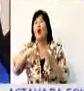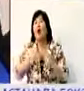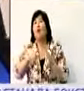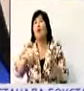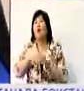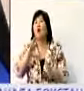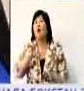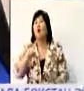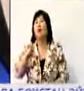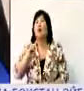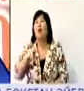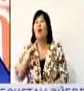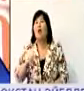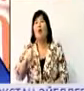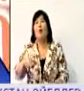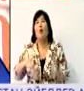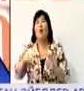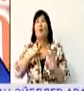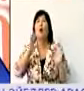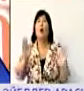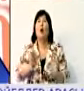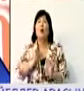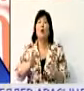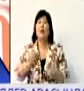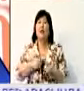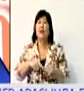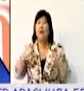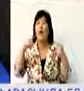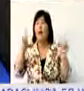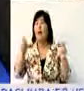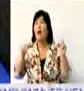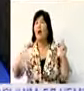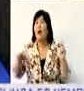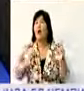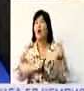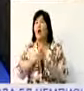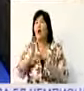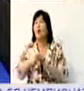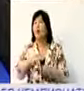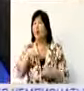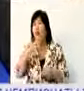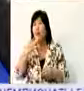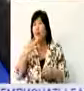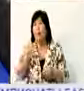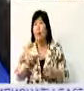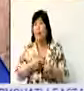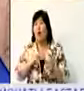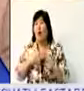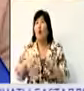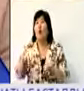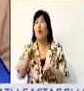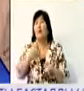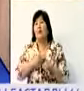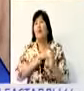Боқтөлең. Кезінде бұл аймаққа ну өлең шөп өсіп, жайылған малдардың тезегінен шөп көрінбей қалады екен. Сондықтан ауыл Боқтөлең деп аталып